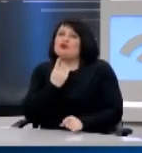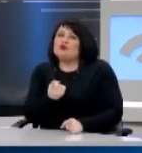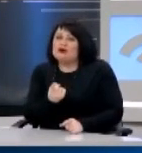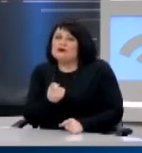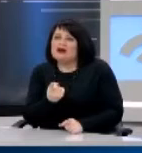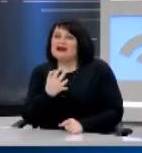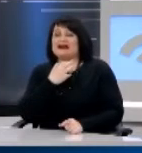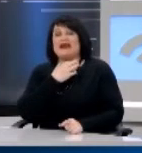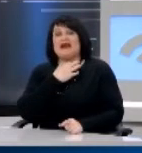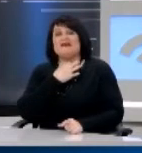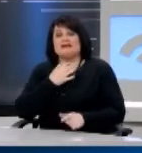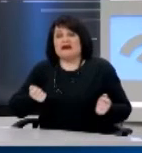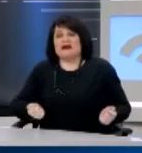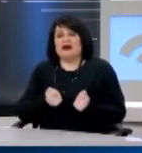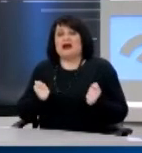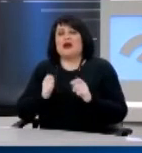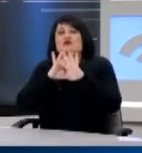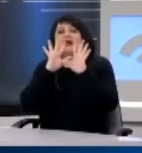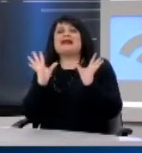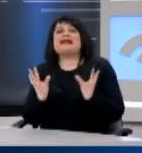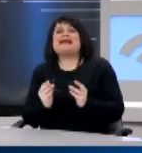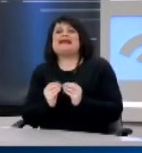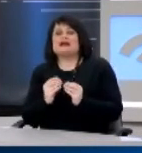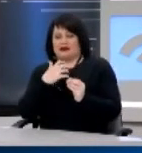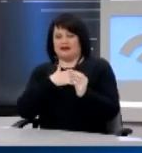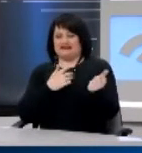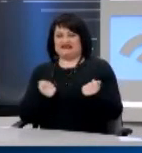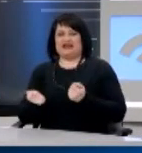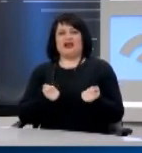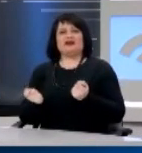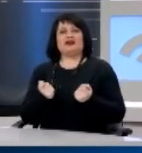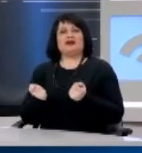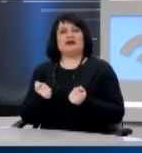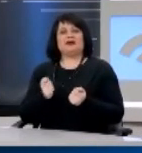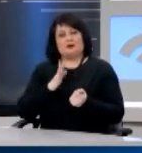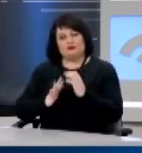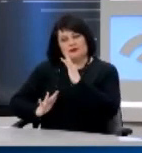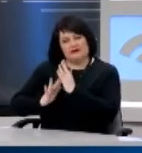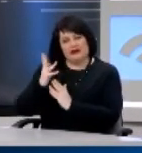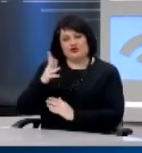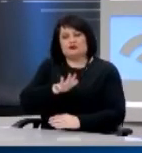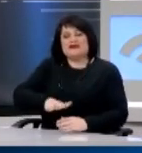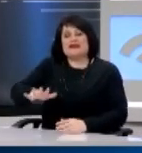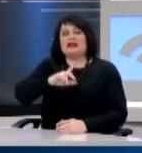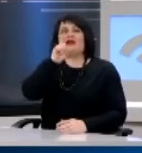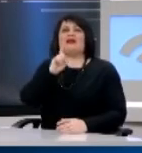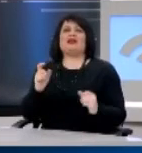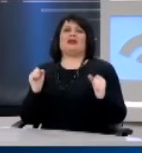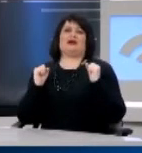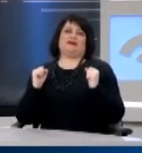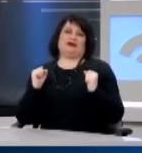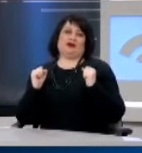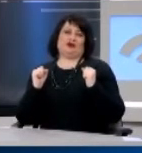βελτίωση των συνθήκων διαβίωσης των Ελληνίδων και των Ελλήνων, όλων όσων ζουν σε αυτή τη